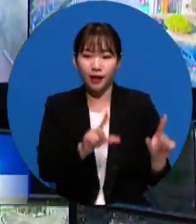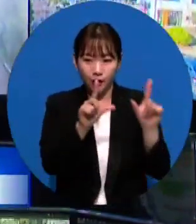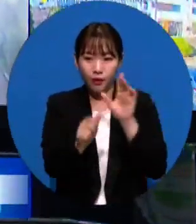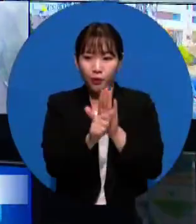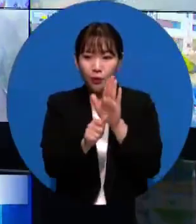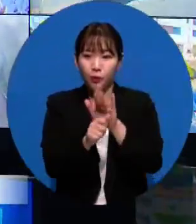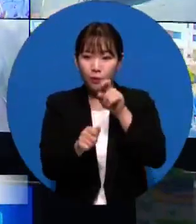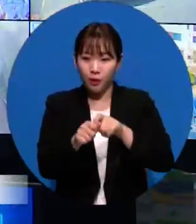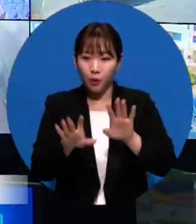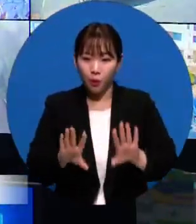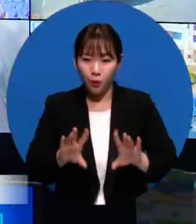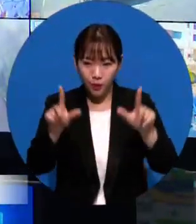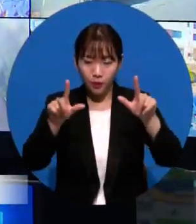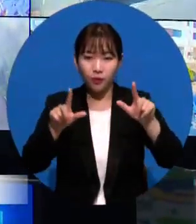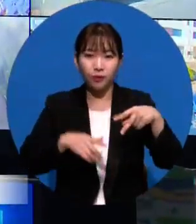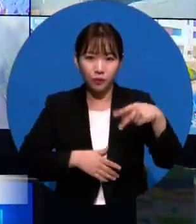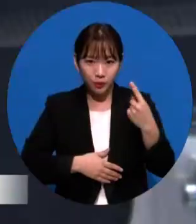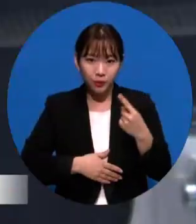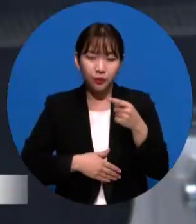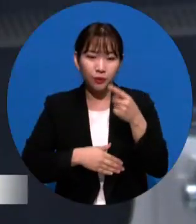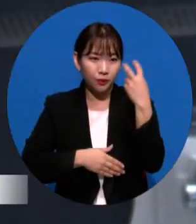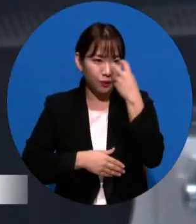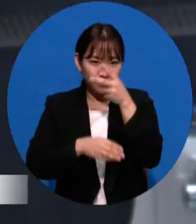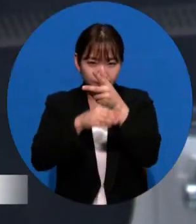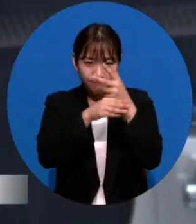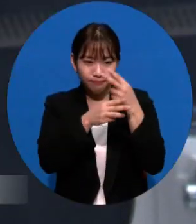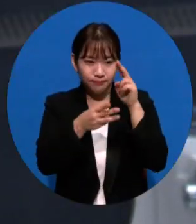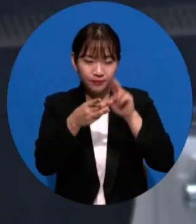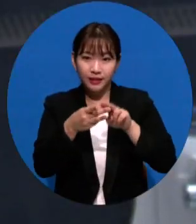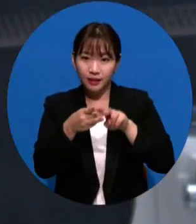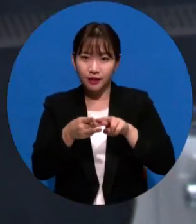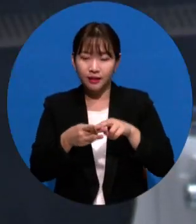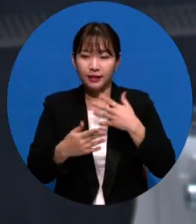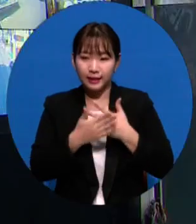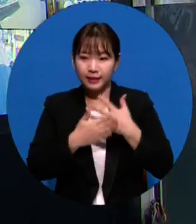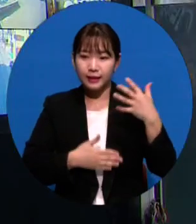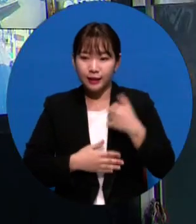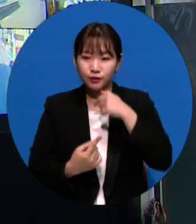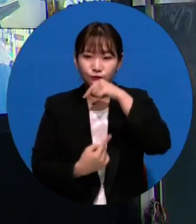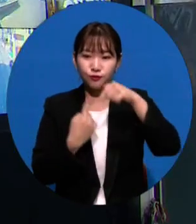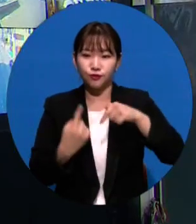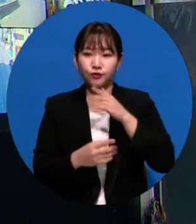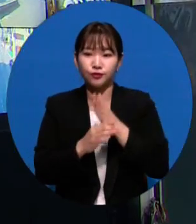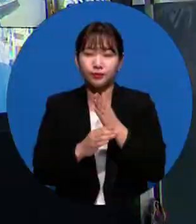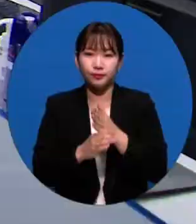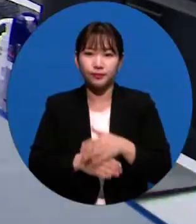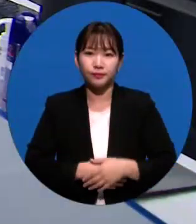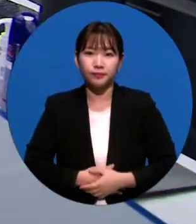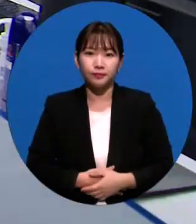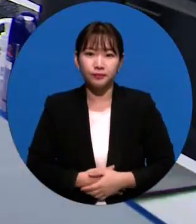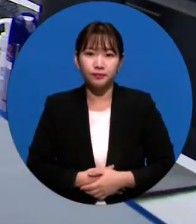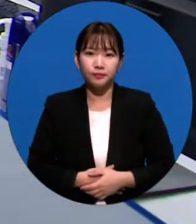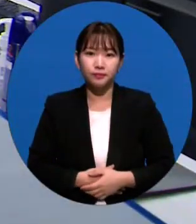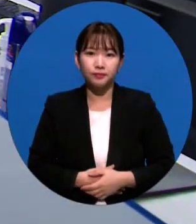있도록 오늘도 CCTV 통합관제센터는 긴장감 속에 운영되고 있습니다. MBC 뉴스 박종호입니다.